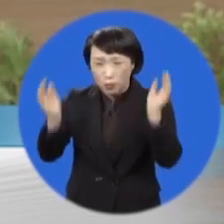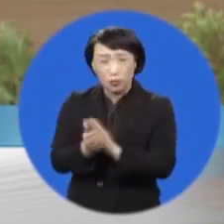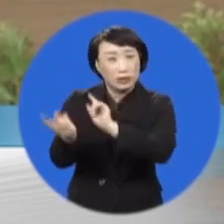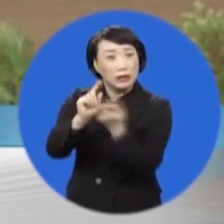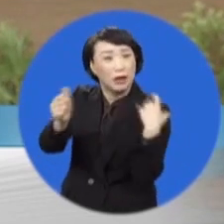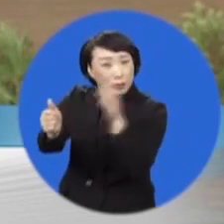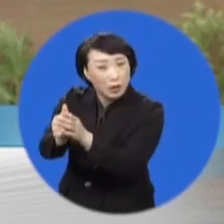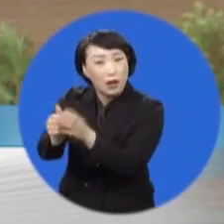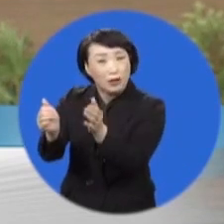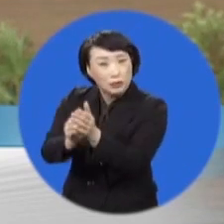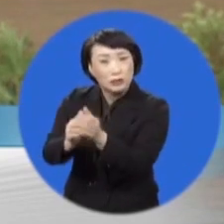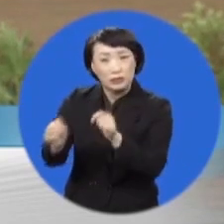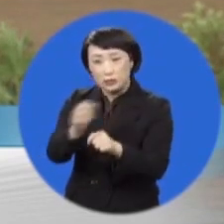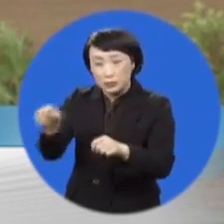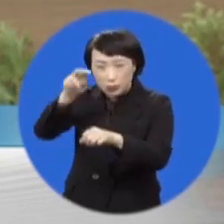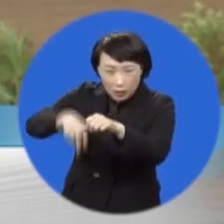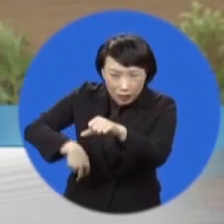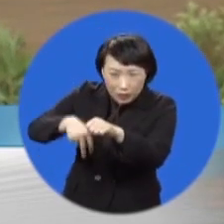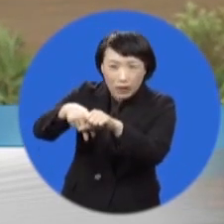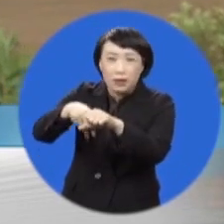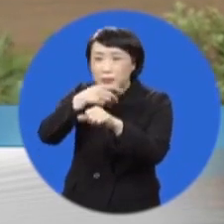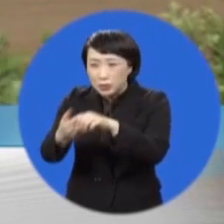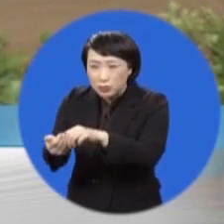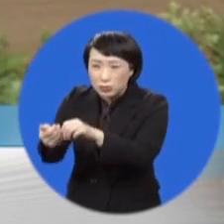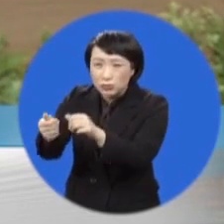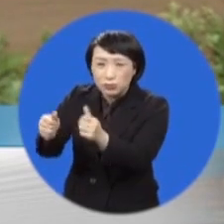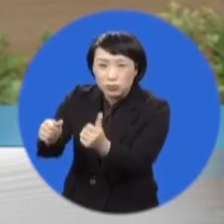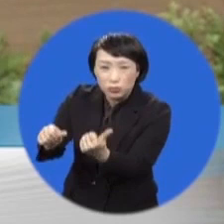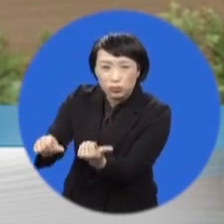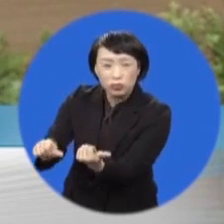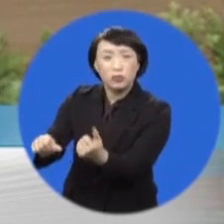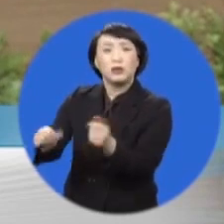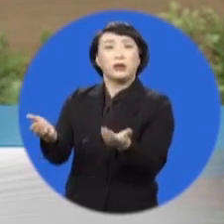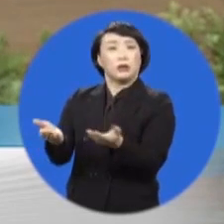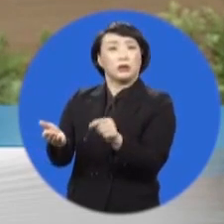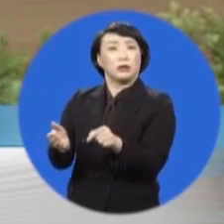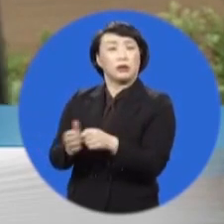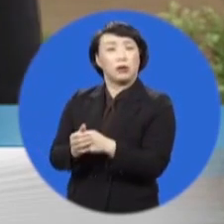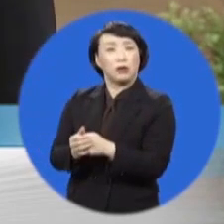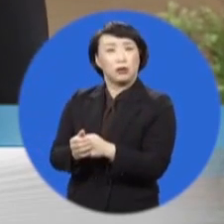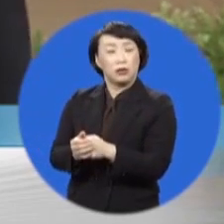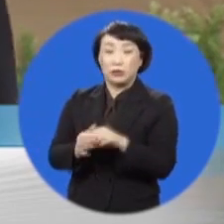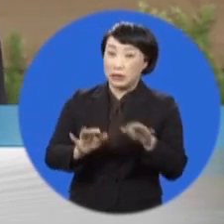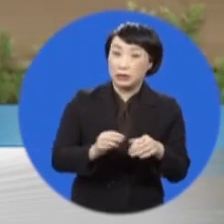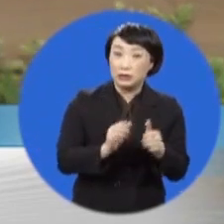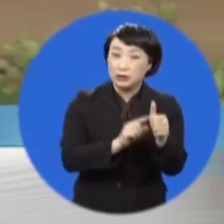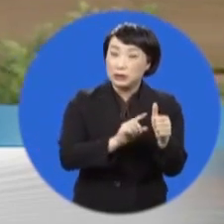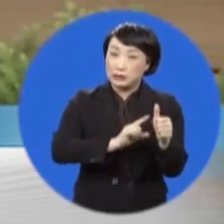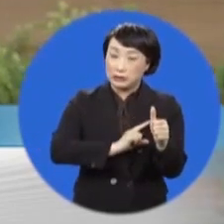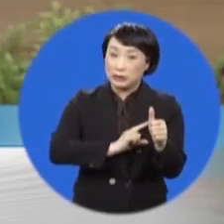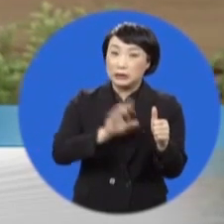그 장애나 게 십자가에 도 7 u 죽이는 이익의 이사야 숨지자 를